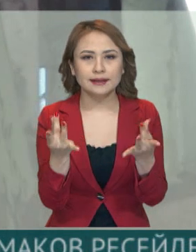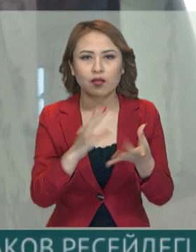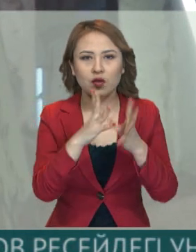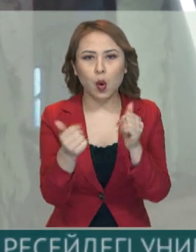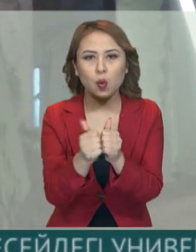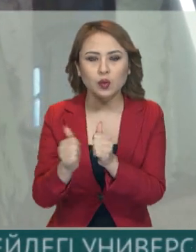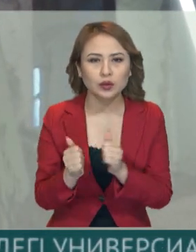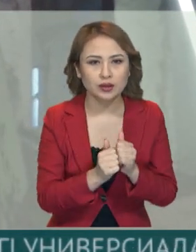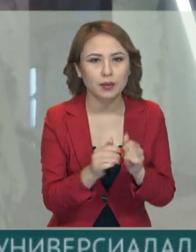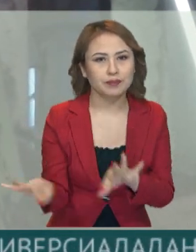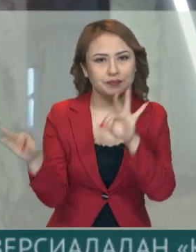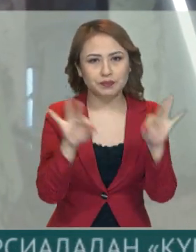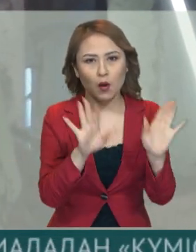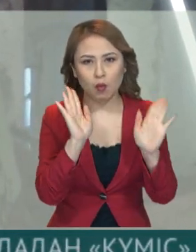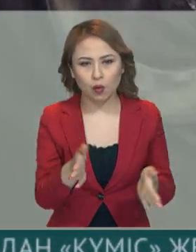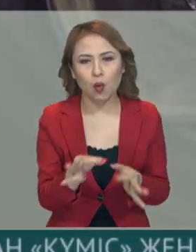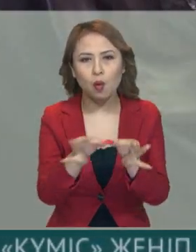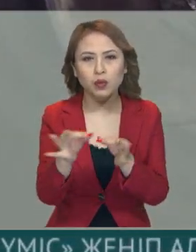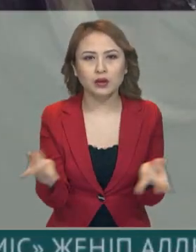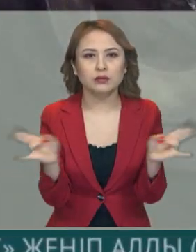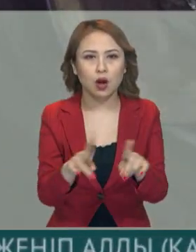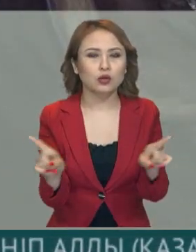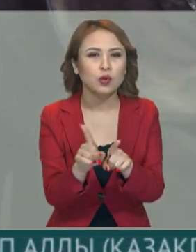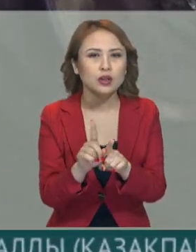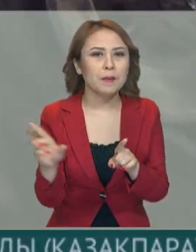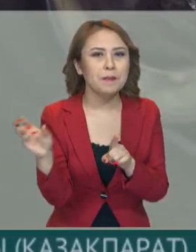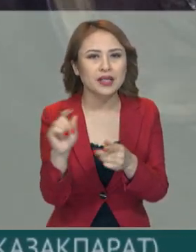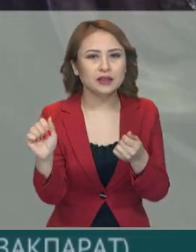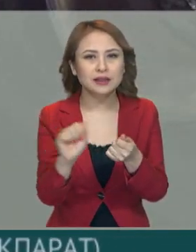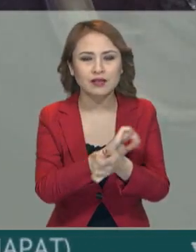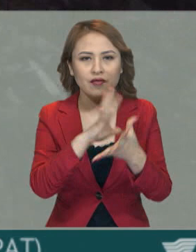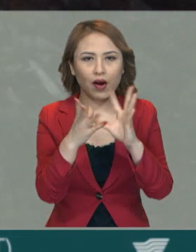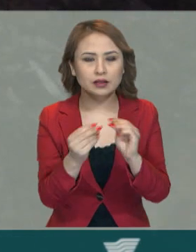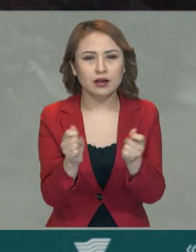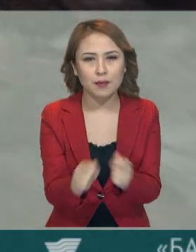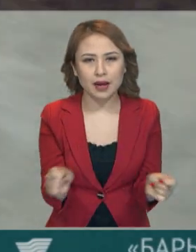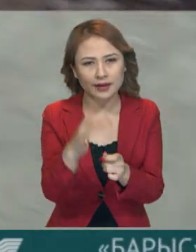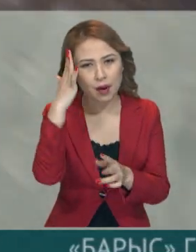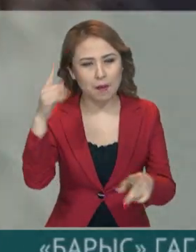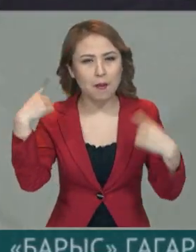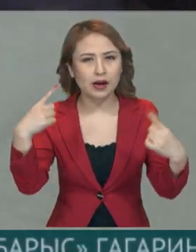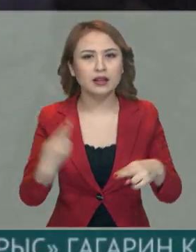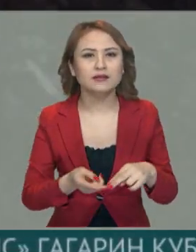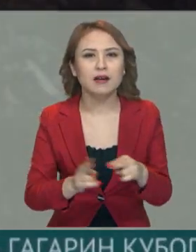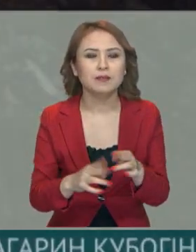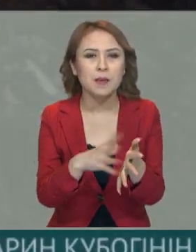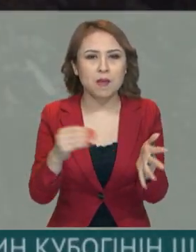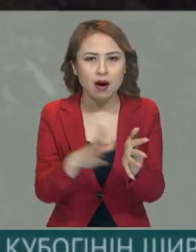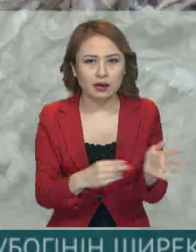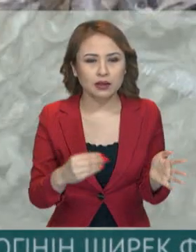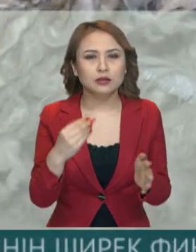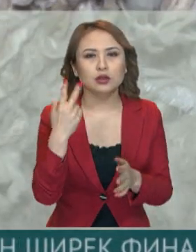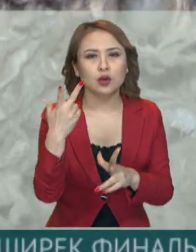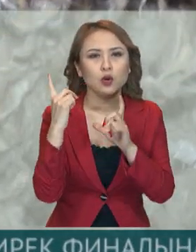көрші аудандардан жеткізіледі. Енді басқа облыстардан да жуылмаған қой жүнін жинау көзделіп отыр. Мұнда тәулігіне 2 ауысым жұмыс